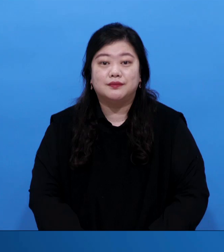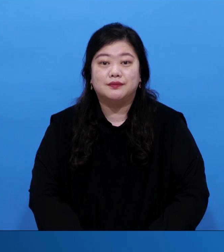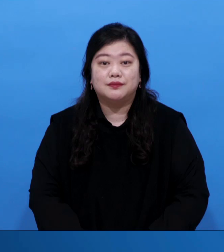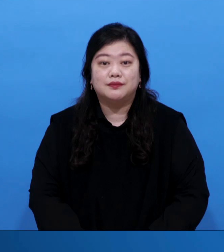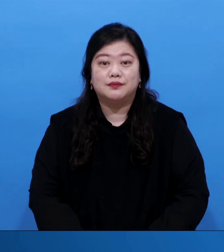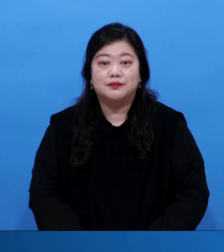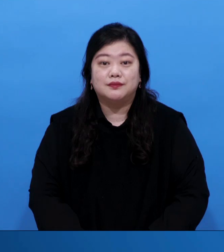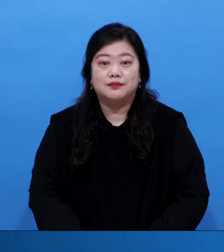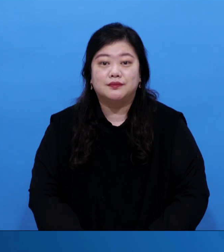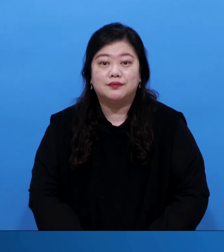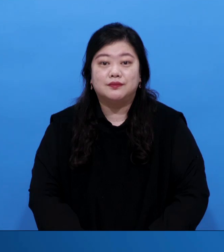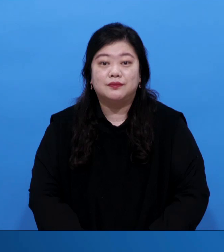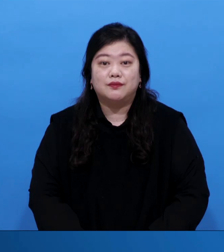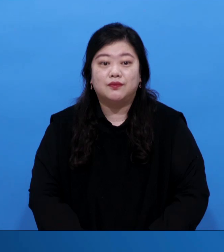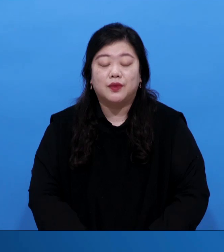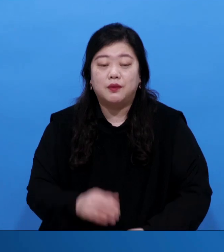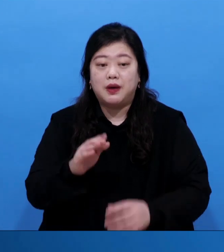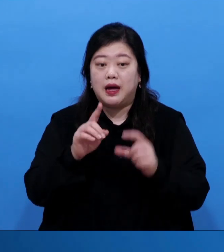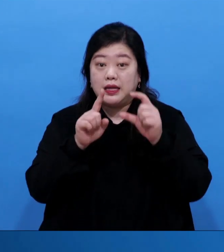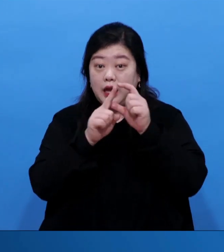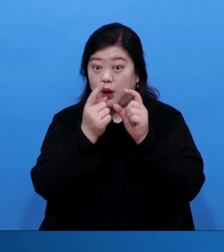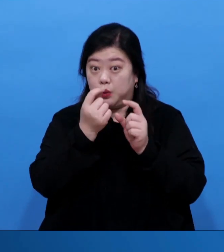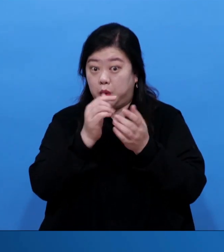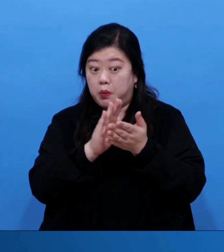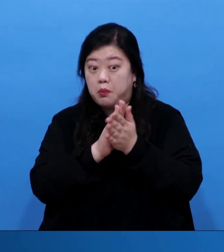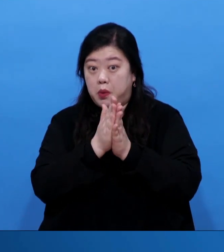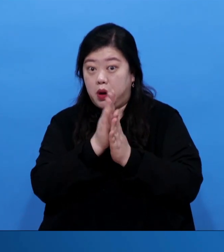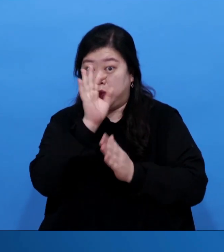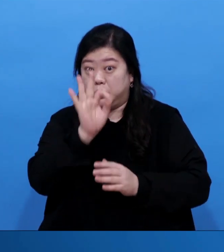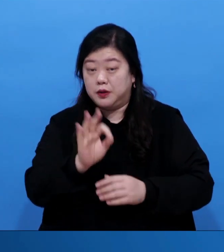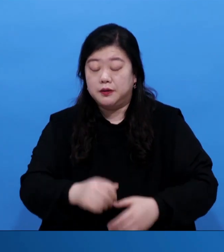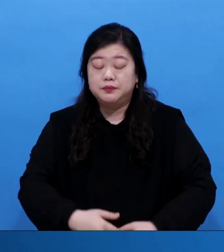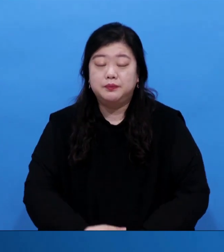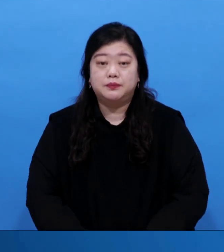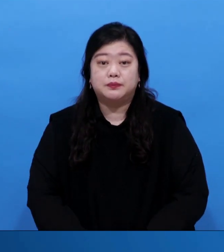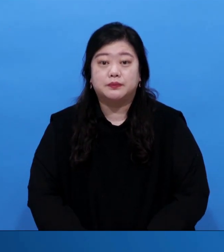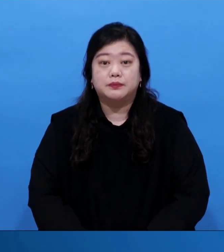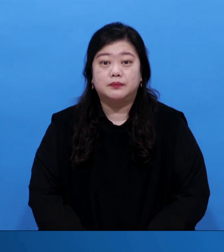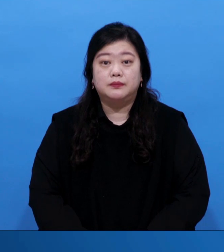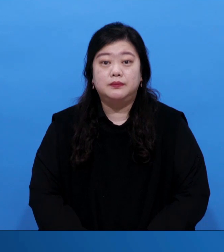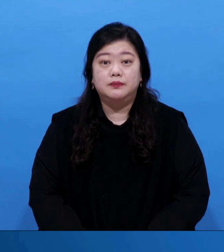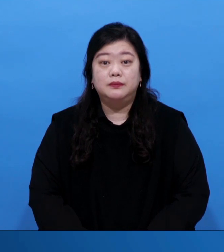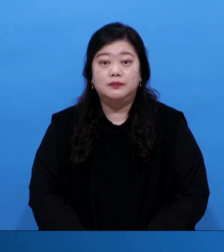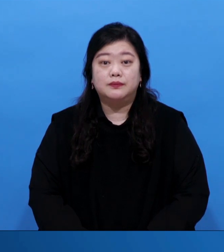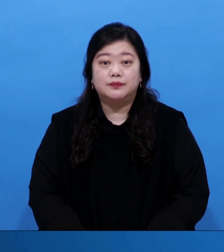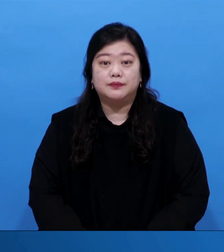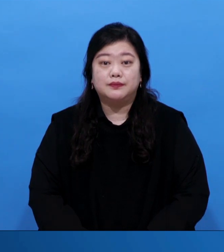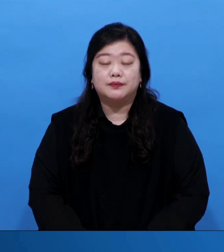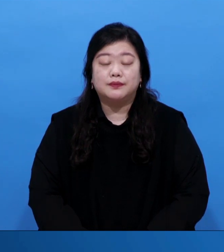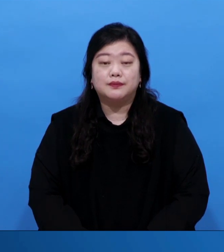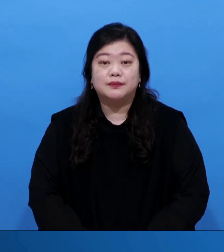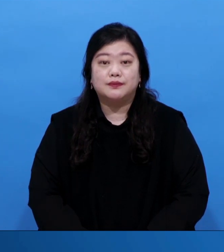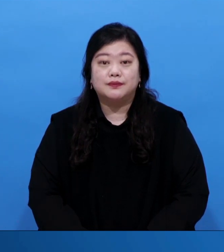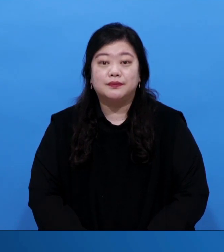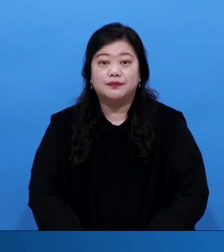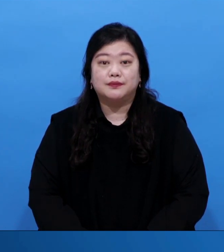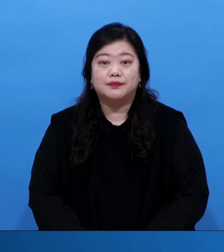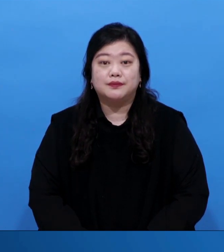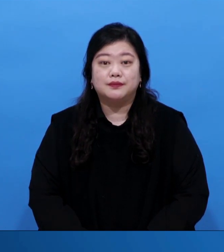이렇게 받을 수 있습니다. However, we can receive this blessing this way. 사실은 모든 사람에게